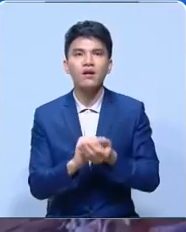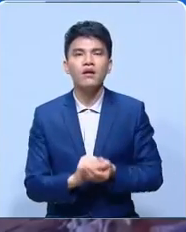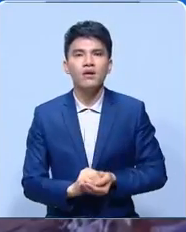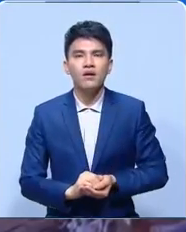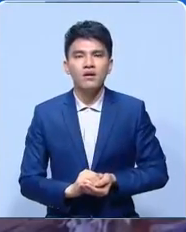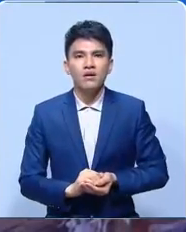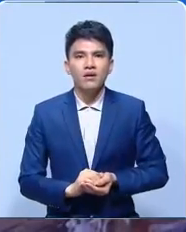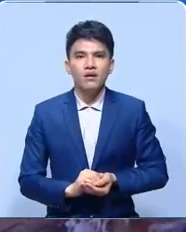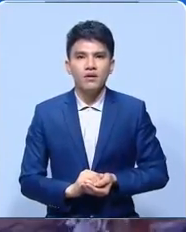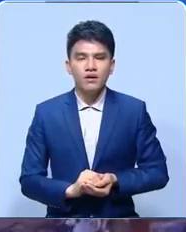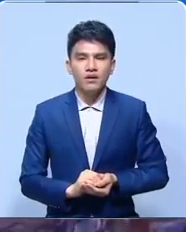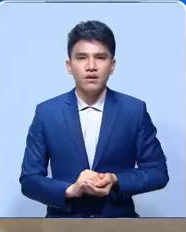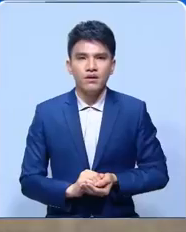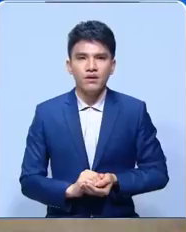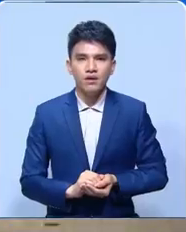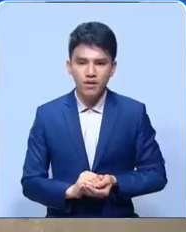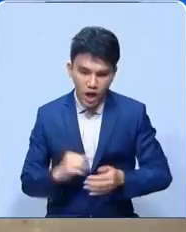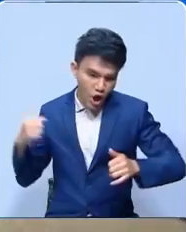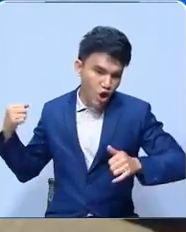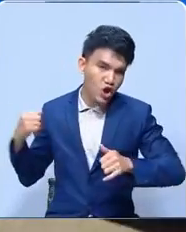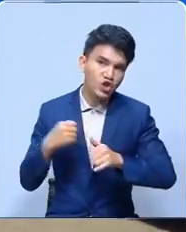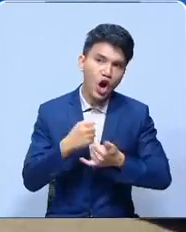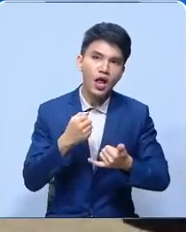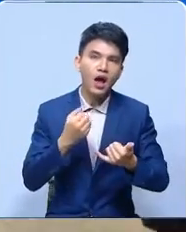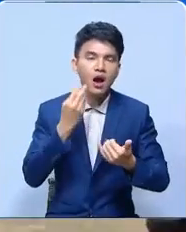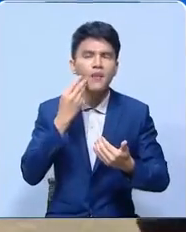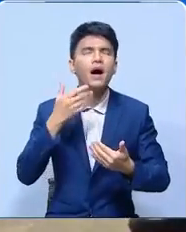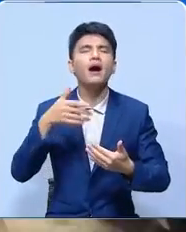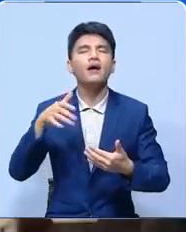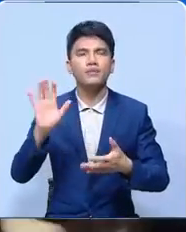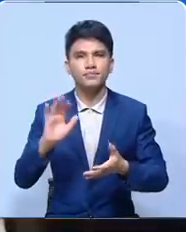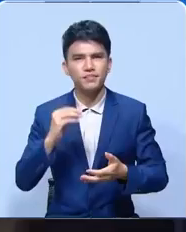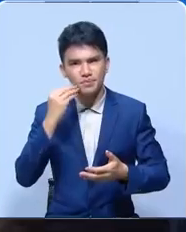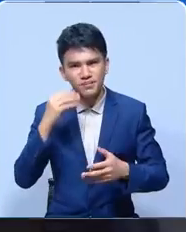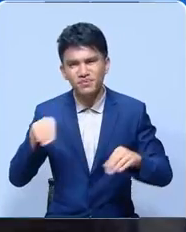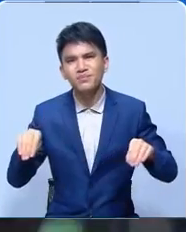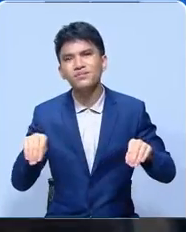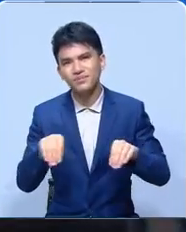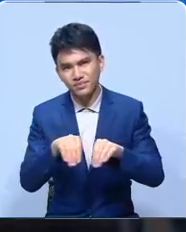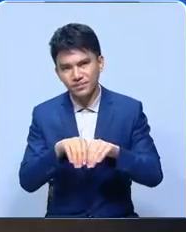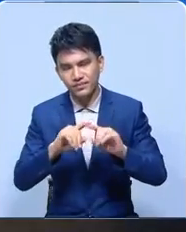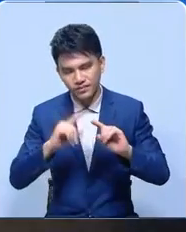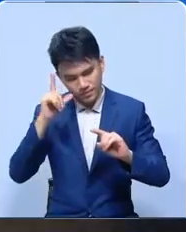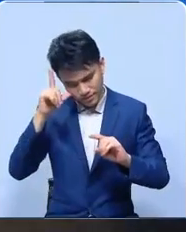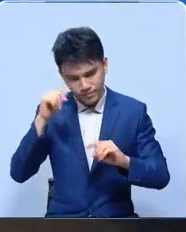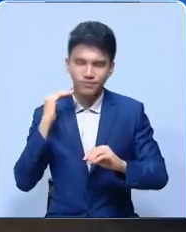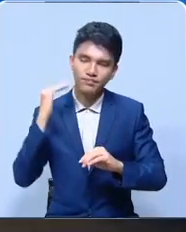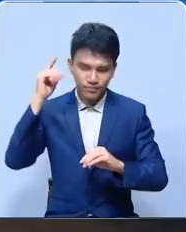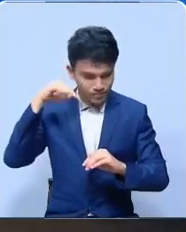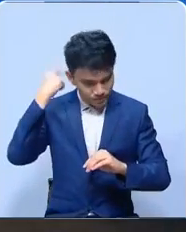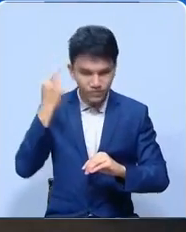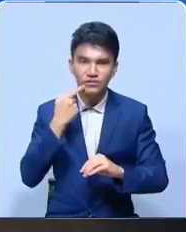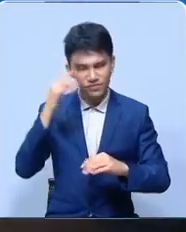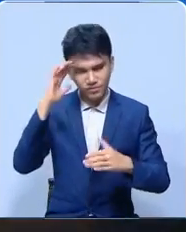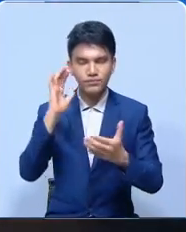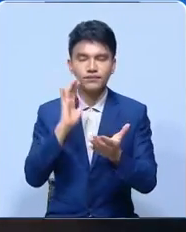ที่ผู้ก่อเหตุนะต่อยเขาเสร็จแล้วเขาก็หนีกลับเข้าบ้านค่ะบ้านก็อยู่ไม่ได้ไกลหรอกแต่ว่าแม่และพี่สาวแจ้งตำรวจเลยบ